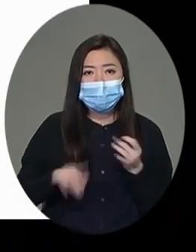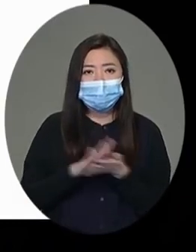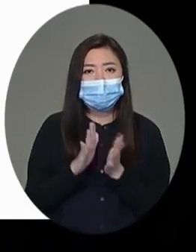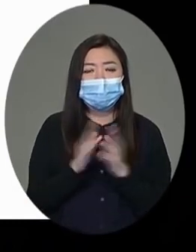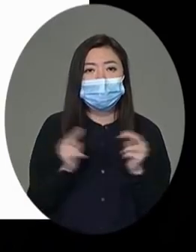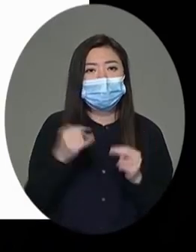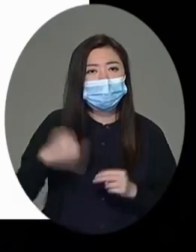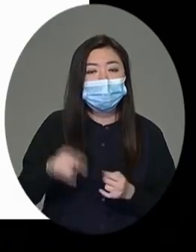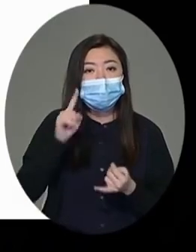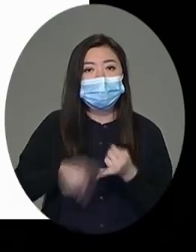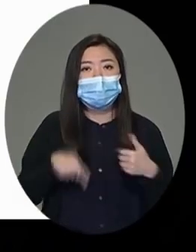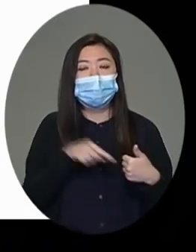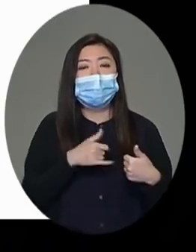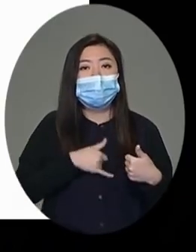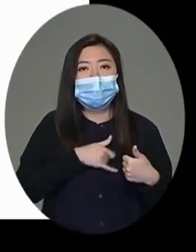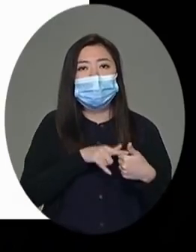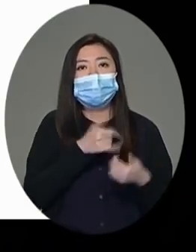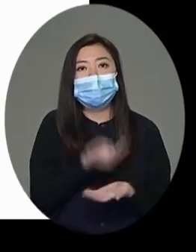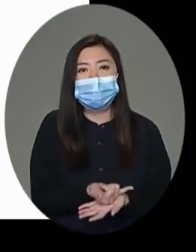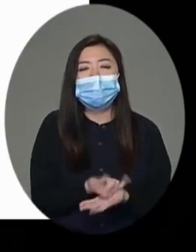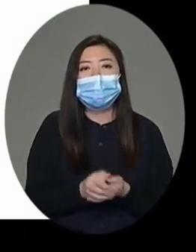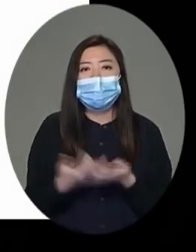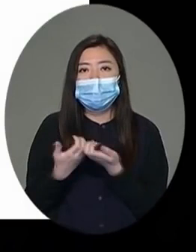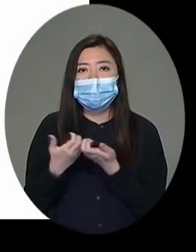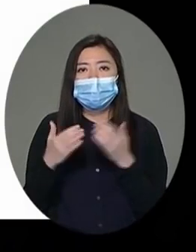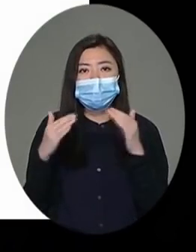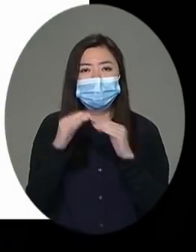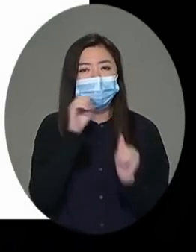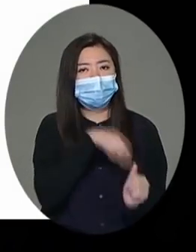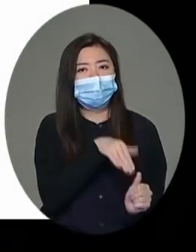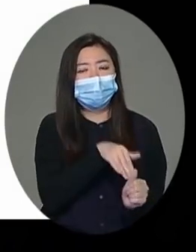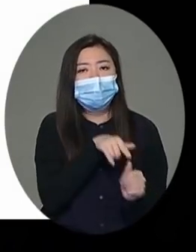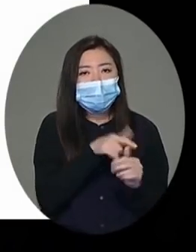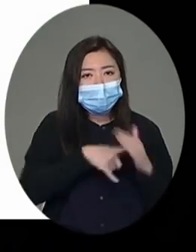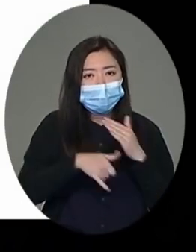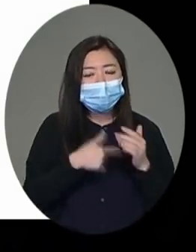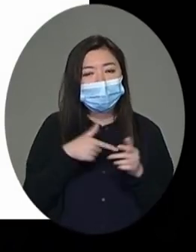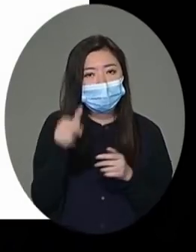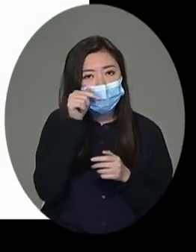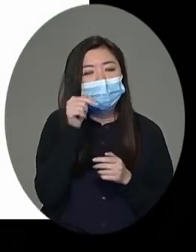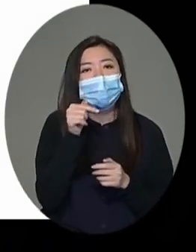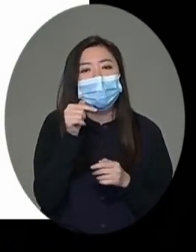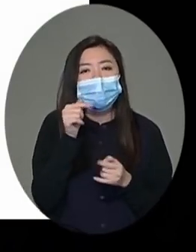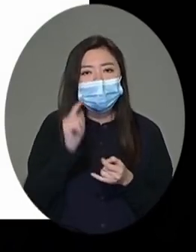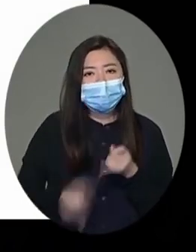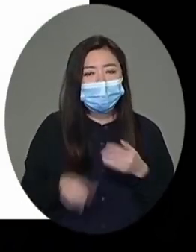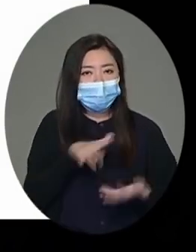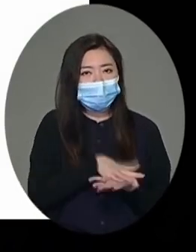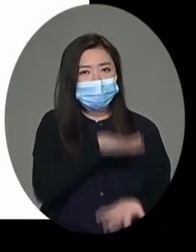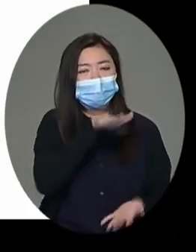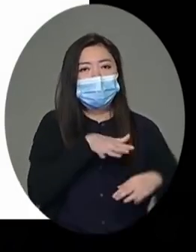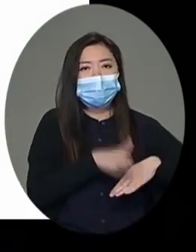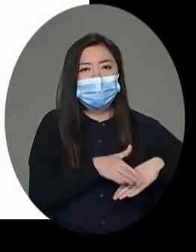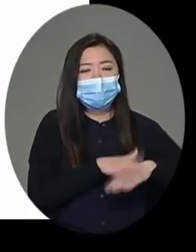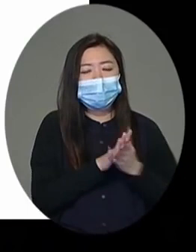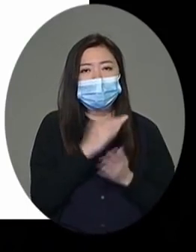約見，最終疑犯去世。審計署呼籲入境處吸取教訓，加快處理積壓的